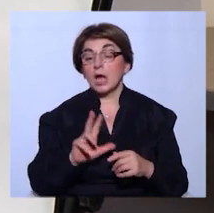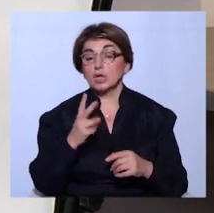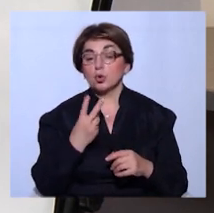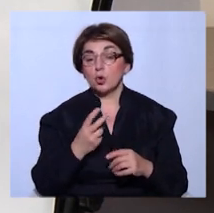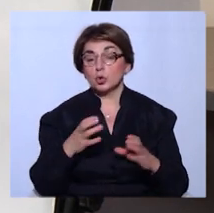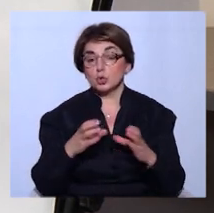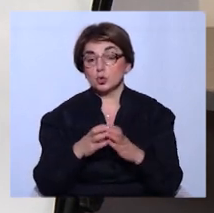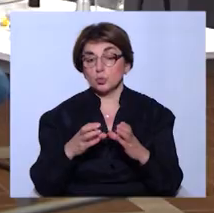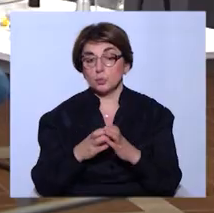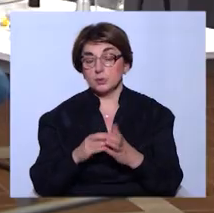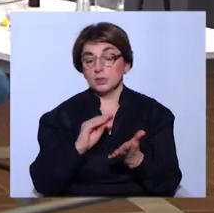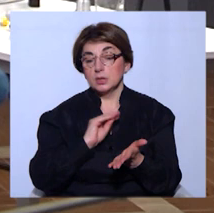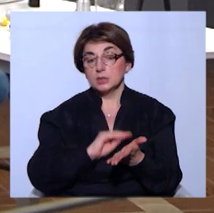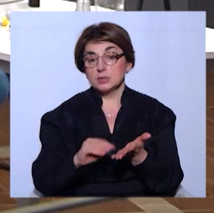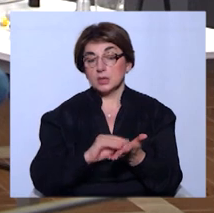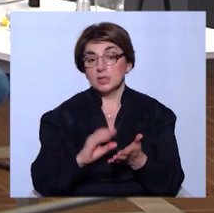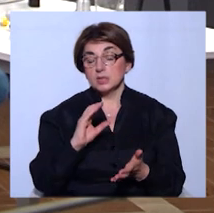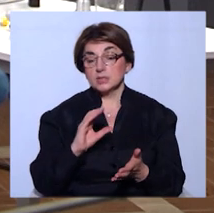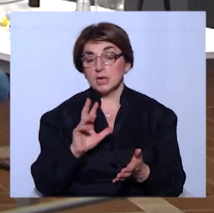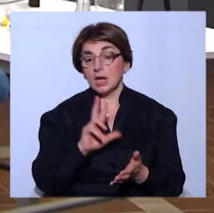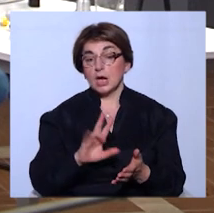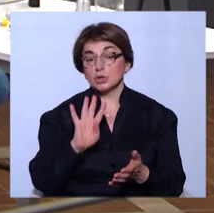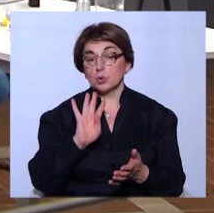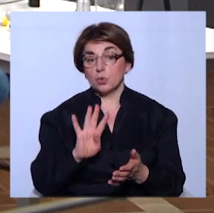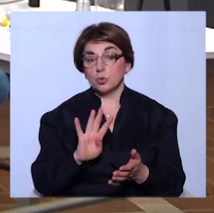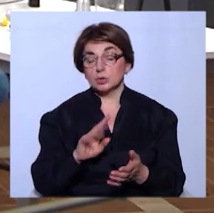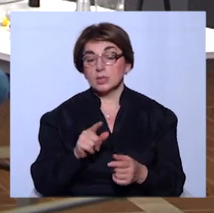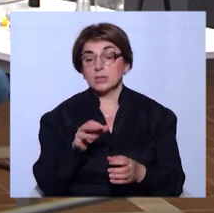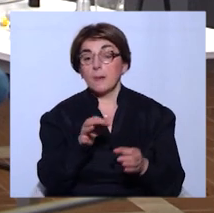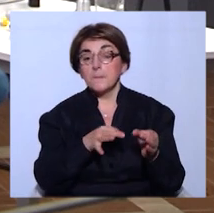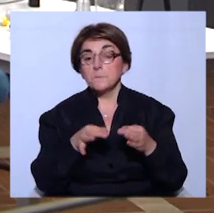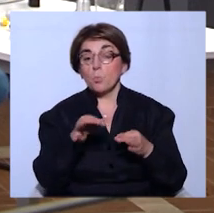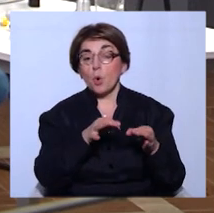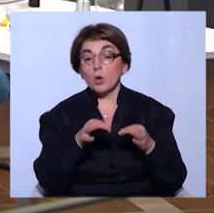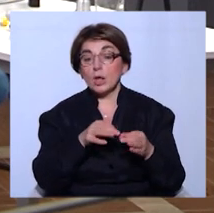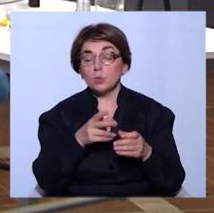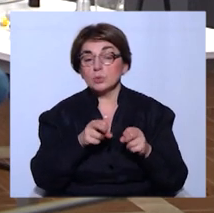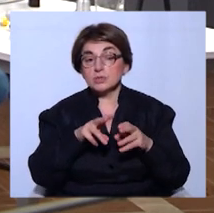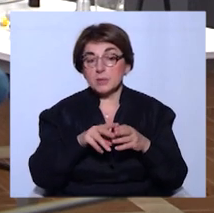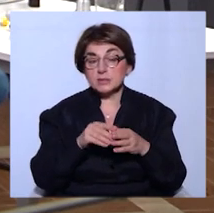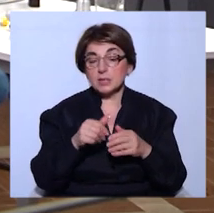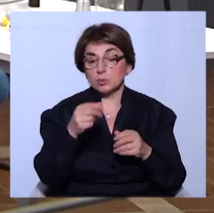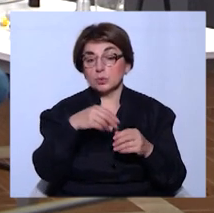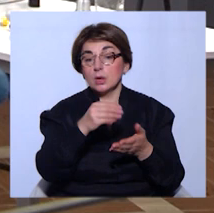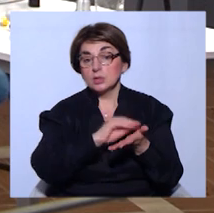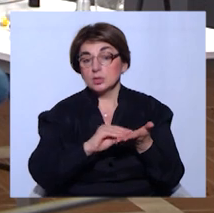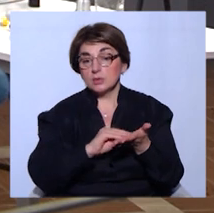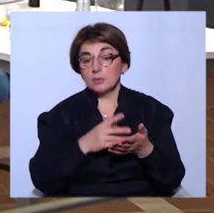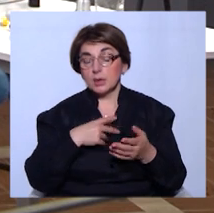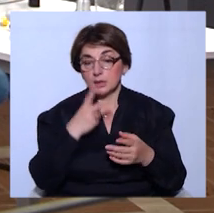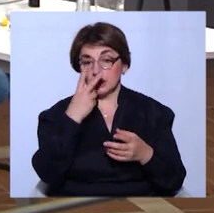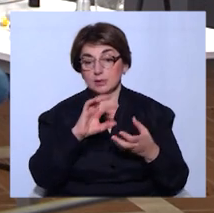ჩანაწერი CH4, ეს არის მოლეკულური ფორმულის ჩანაწერი და მე ბურთულოვანი მოდელებითაც